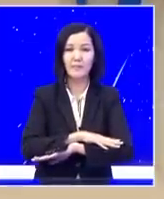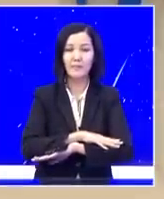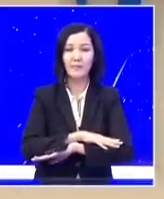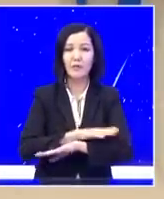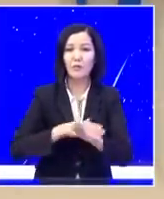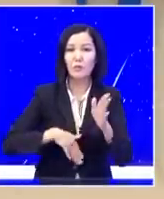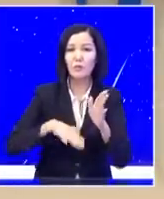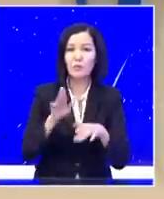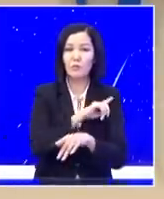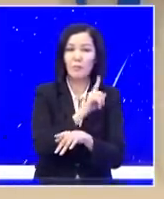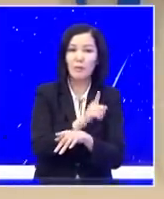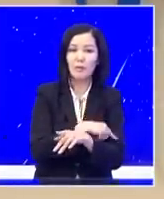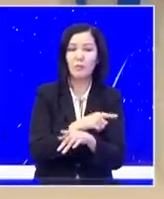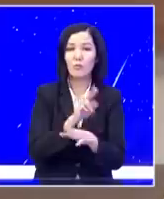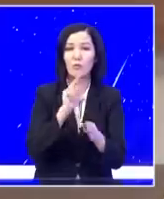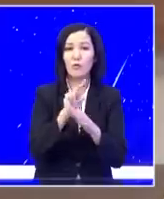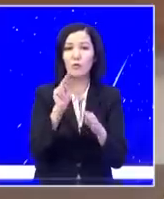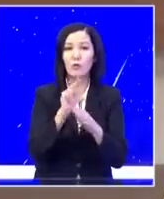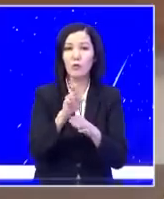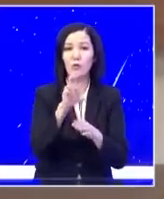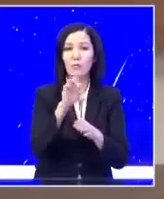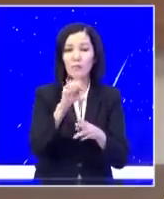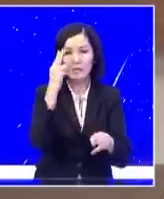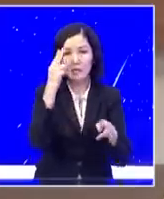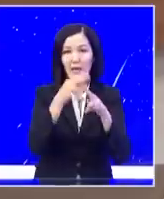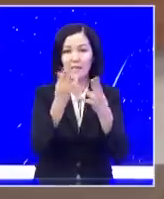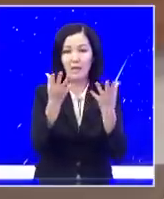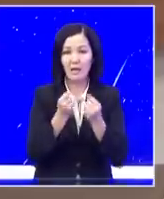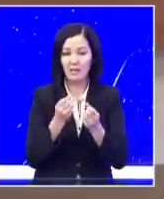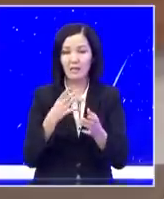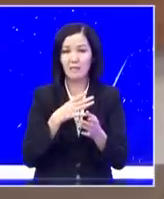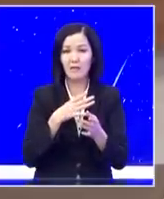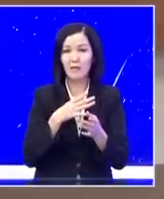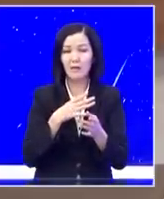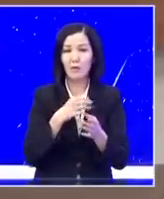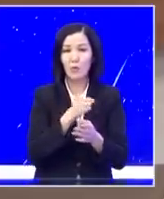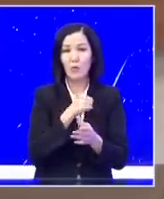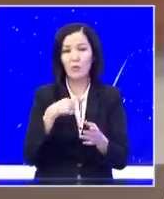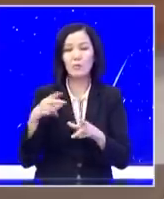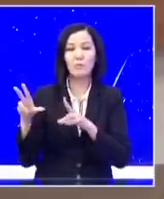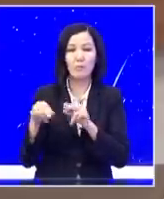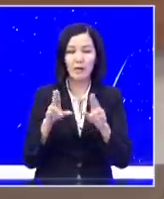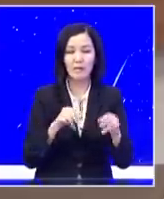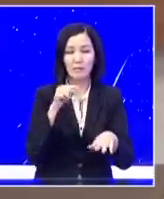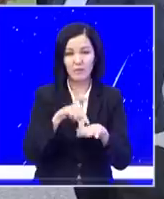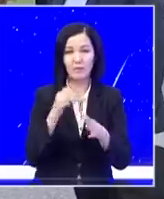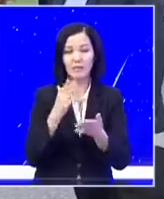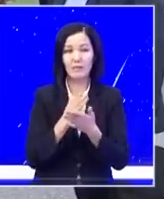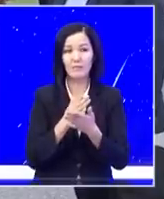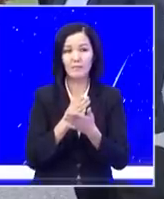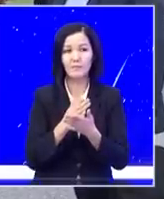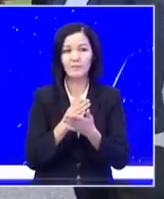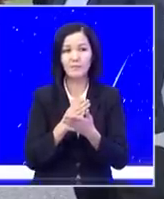тұрғыда мұқты болудың сабақтарын, Бейсен ағаның тәрбиесін алғаным үшін өзімді бақыттымын деп сезінемін. Бізге